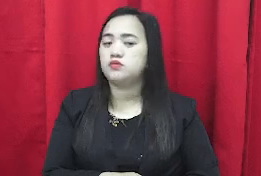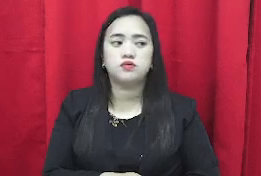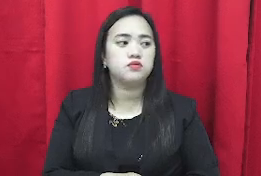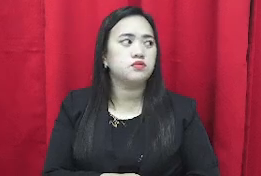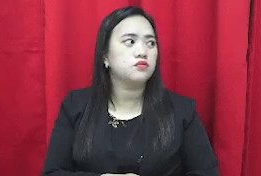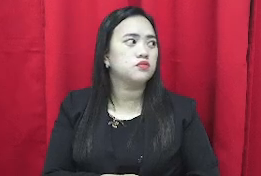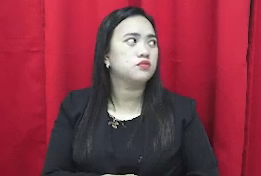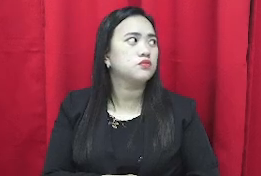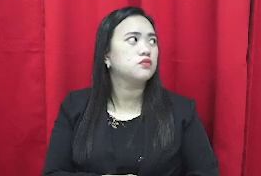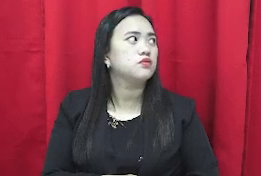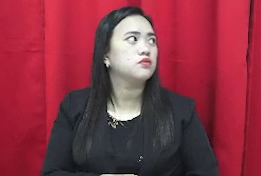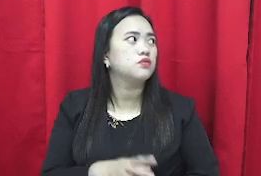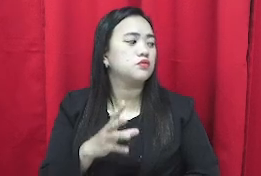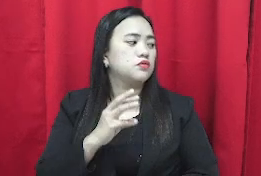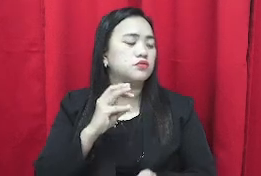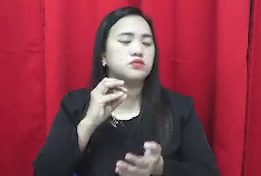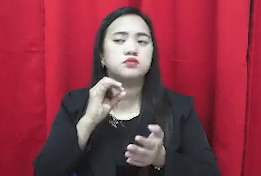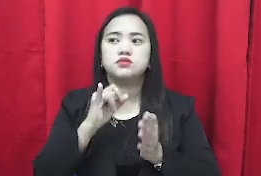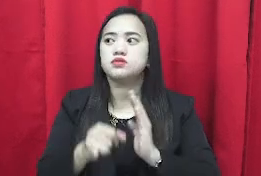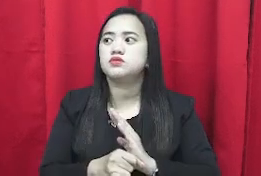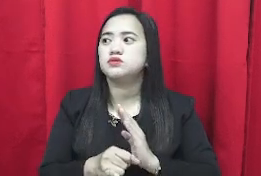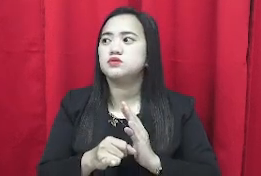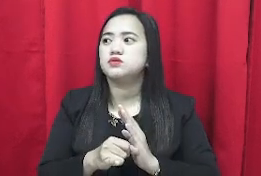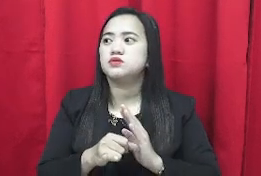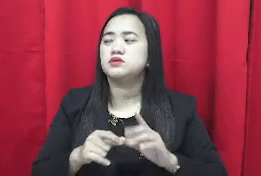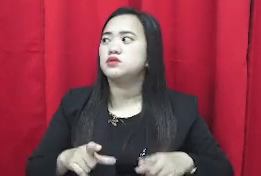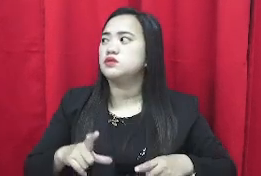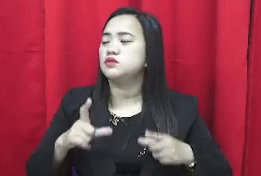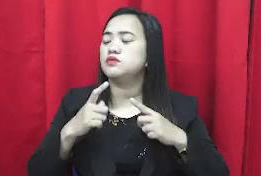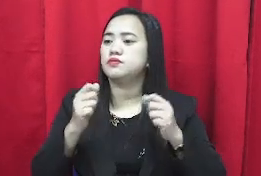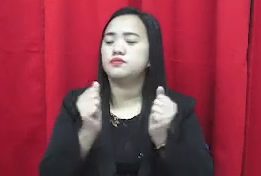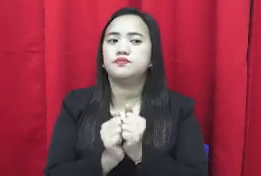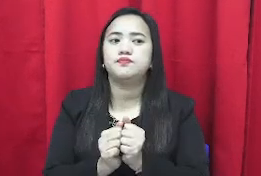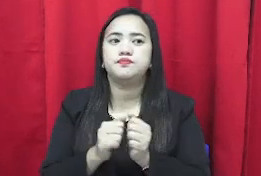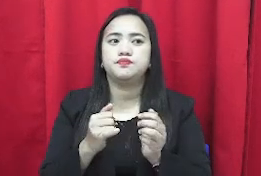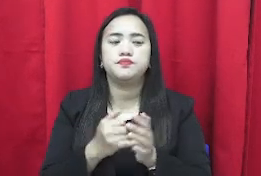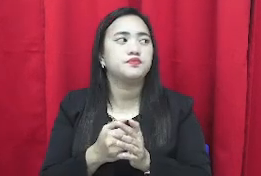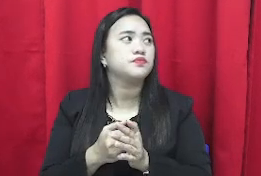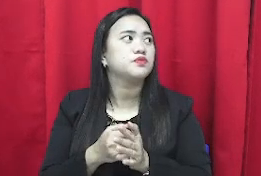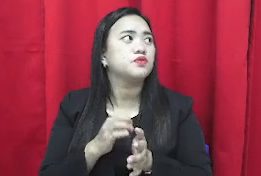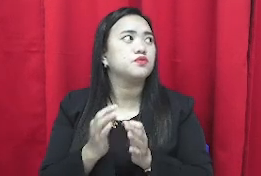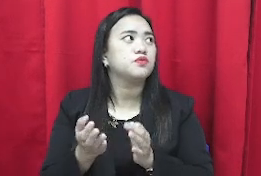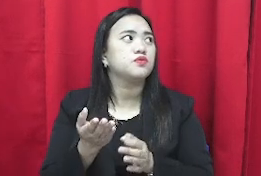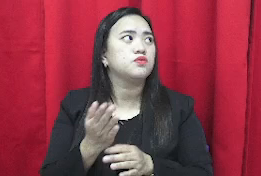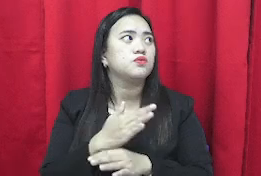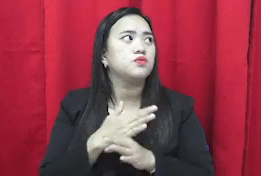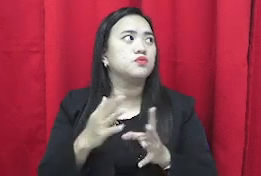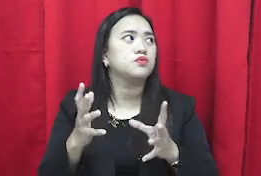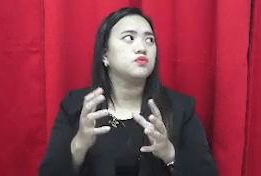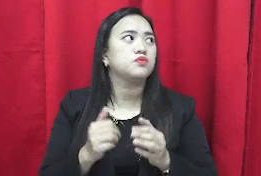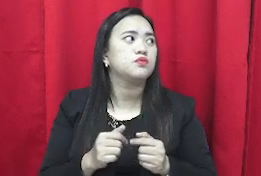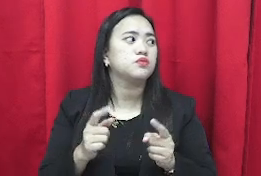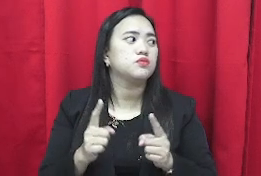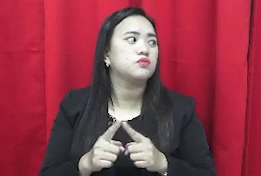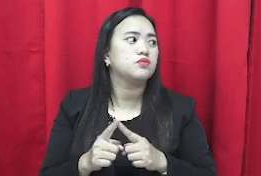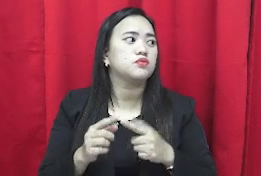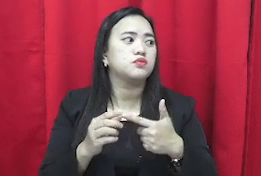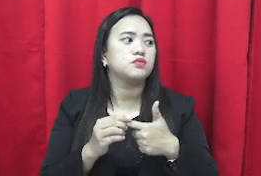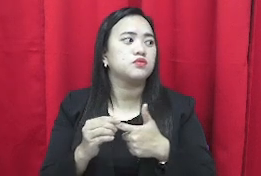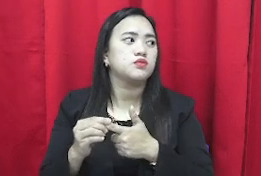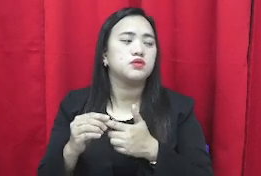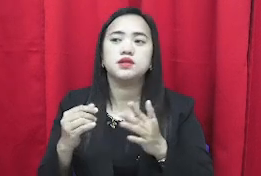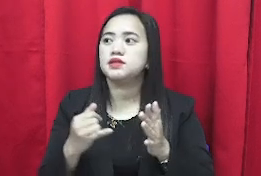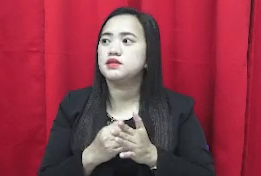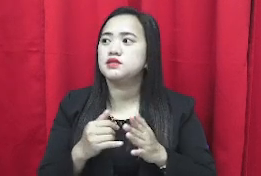niyo alam niyo mga kapatid Kapag hindi natin po ah gina-guide ano hindi po natin inili ang ating